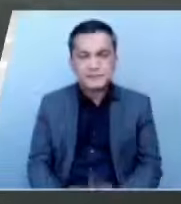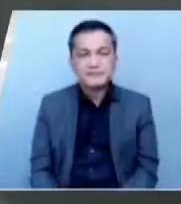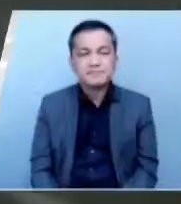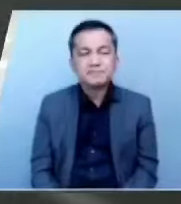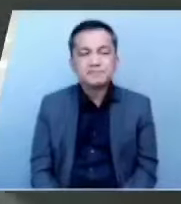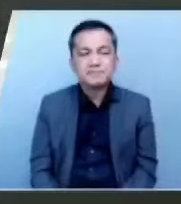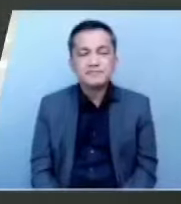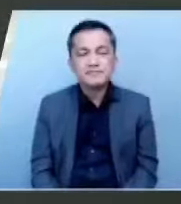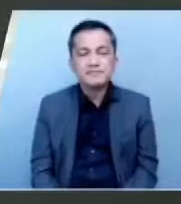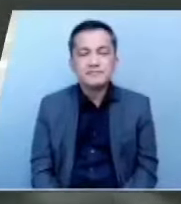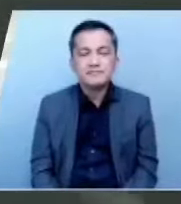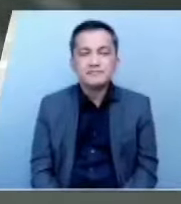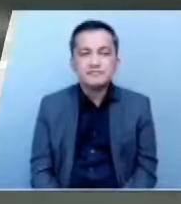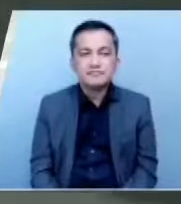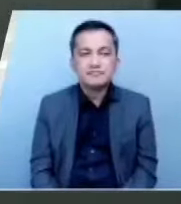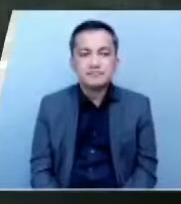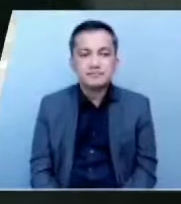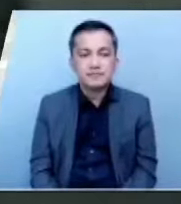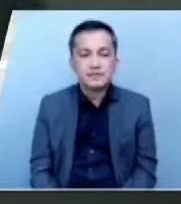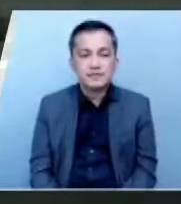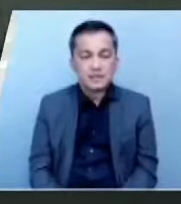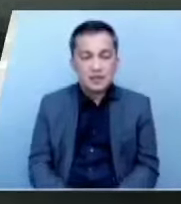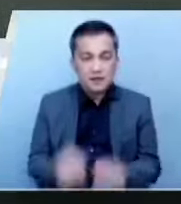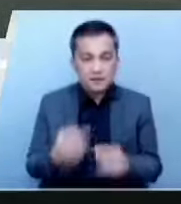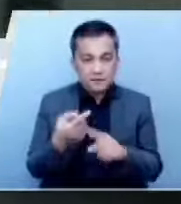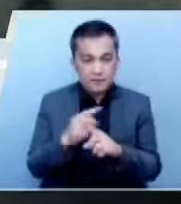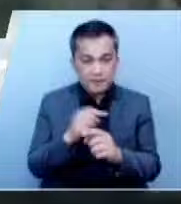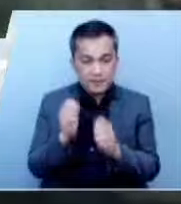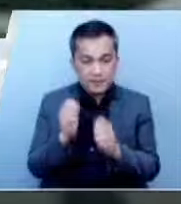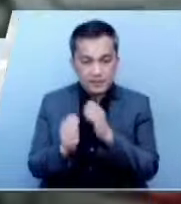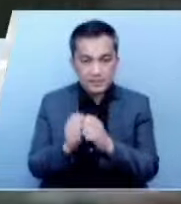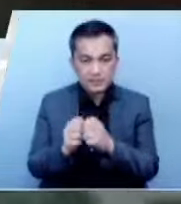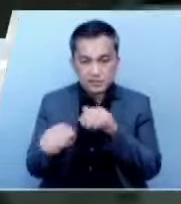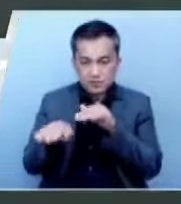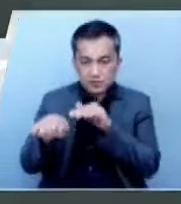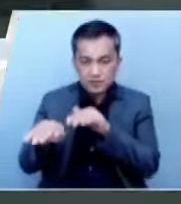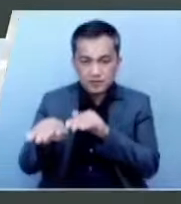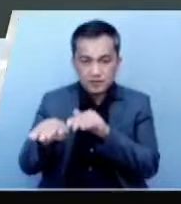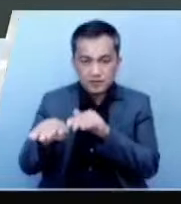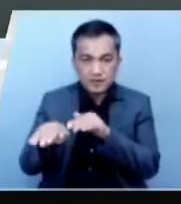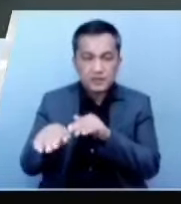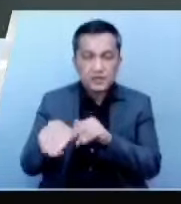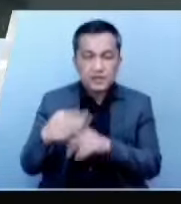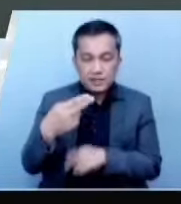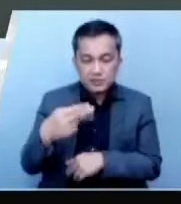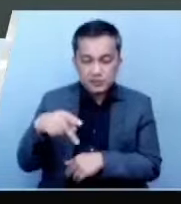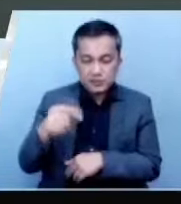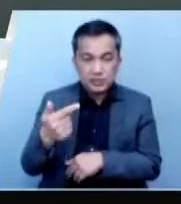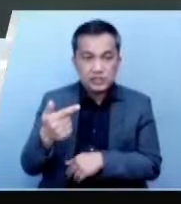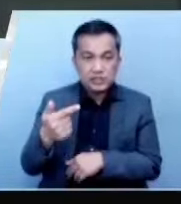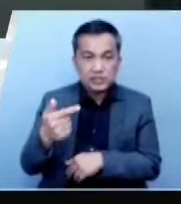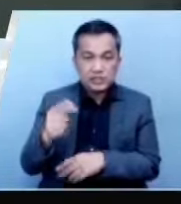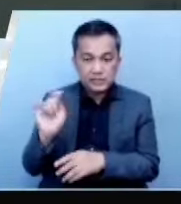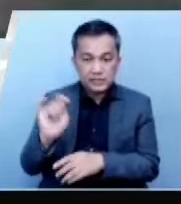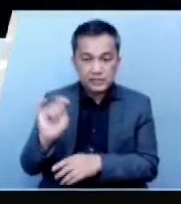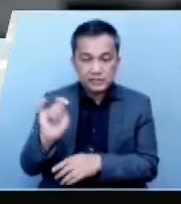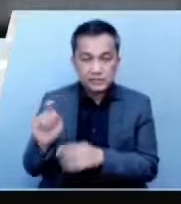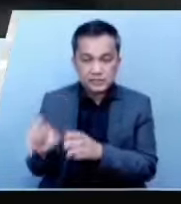7 a.m. Mula sa EDSA, binuntutan ng PNP Highway Patrol Group ang taxi kung saan nakalulan ang